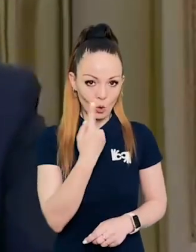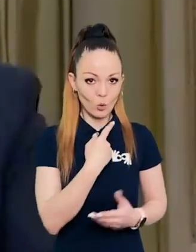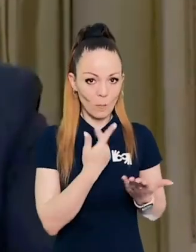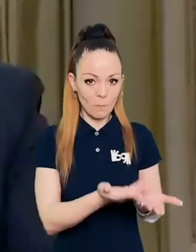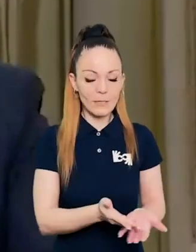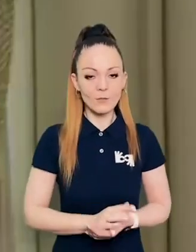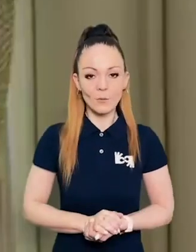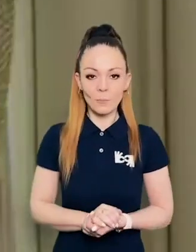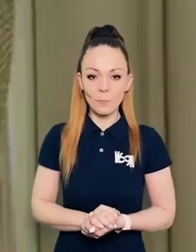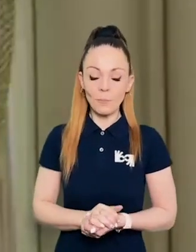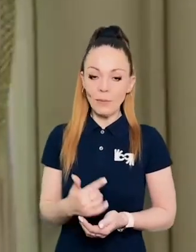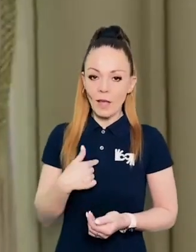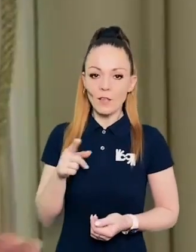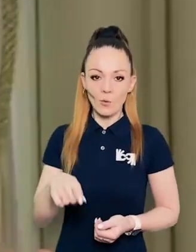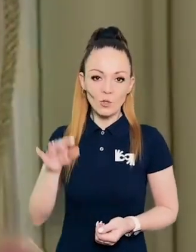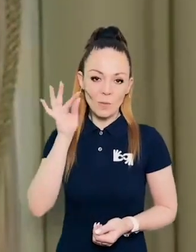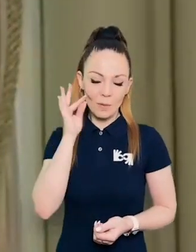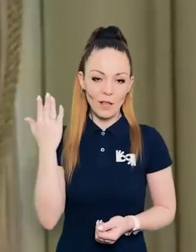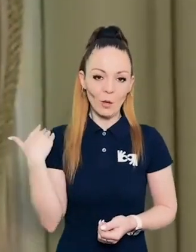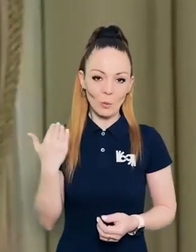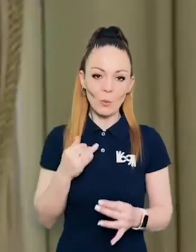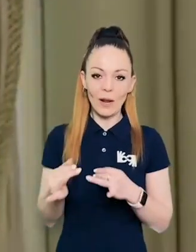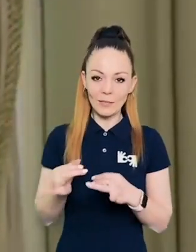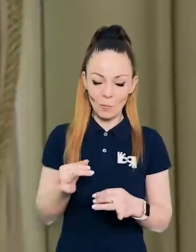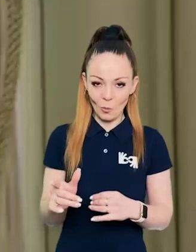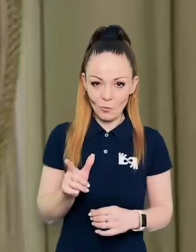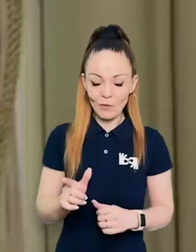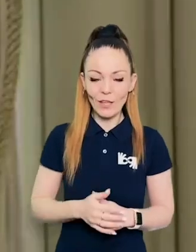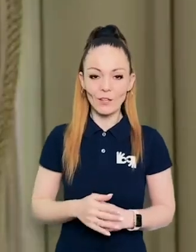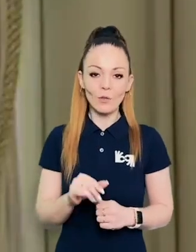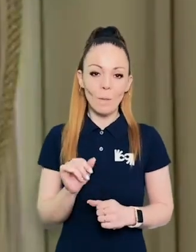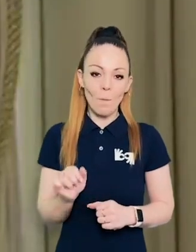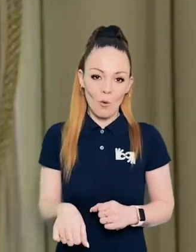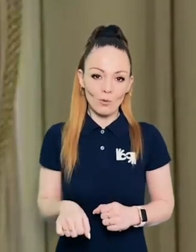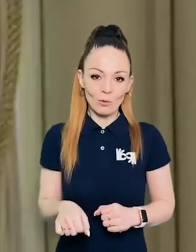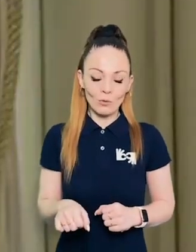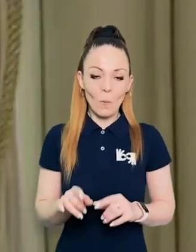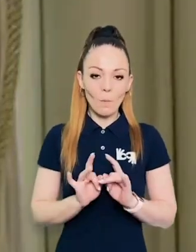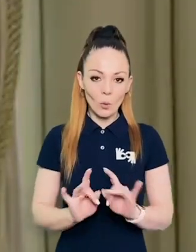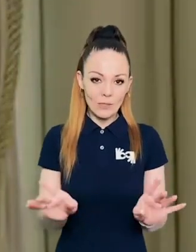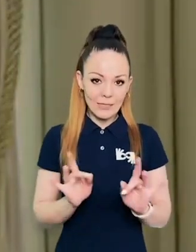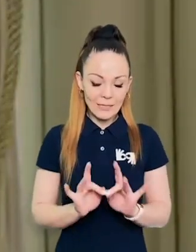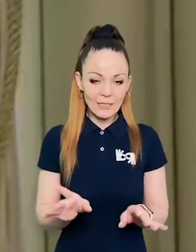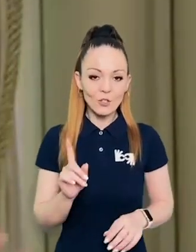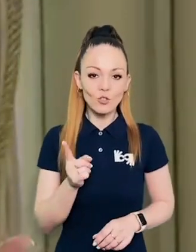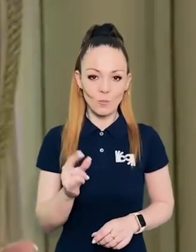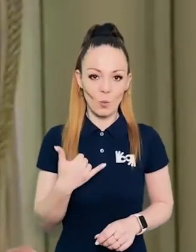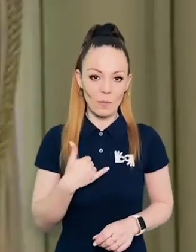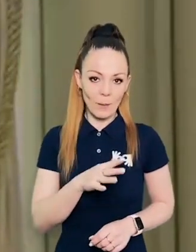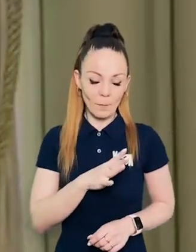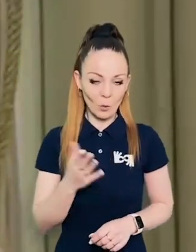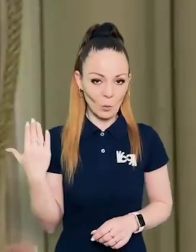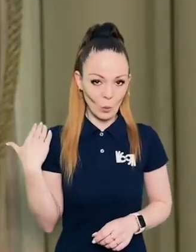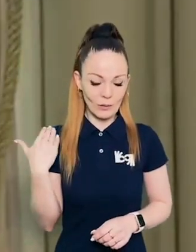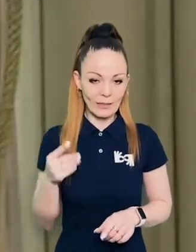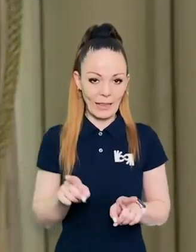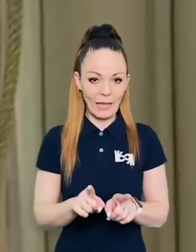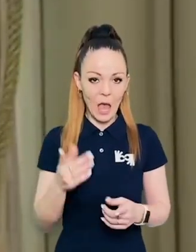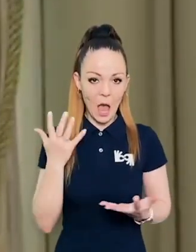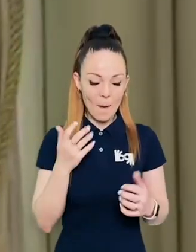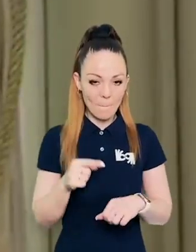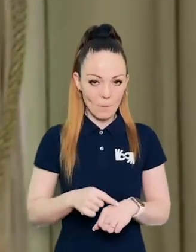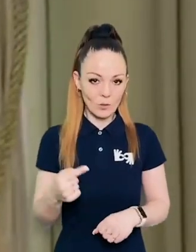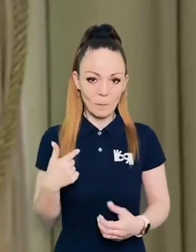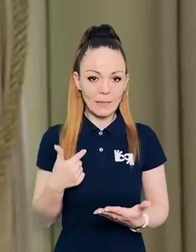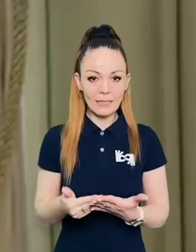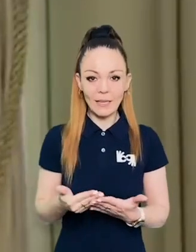особисто? Я також пам'ятаю нашу ту розмову і можу пояснити, чому в мене були тоді